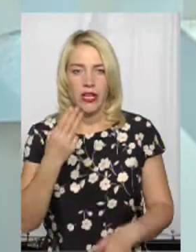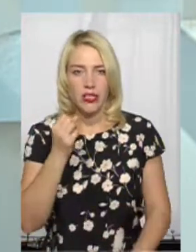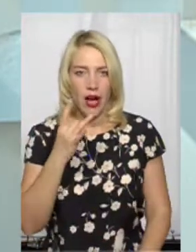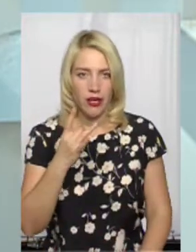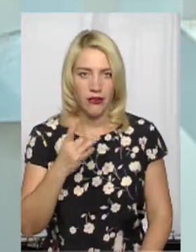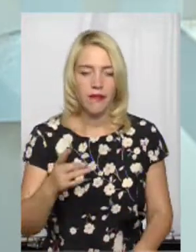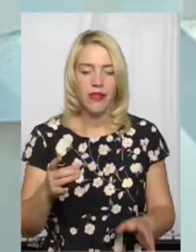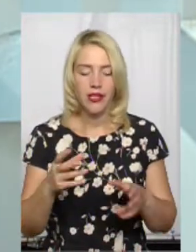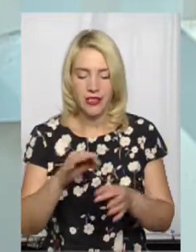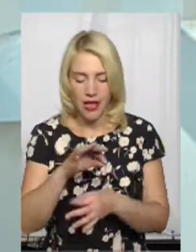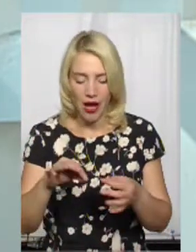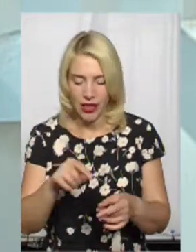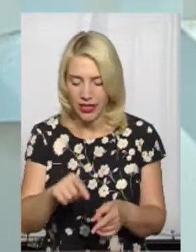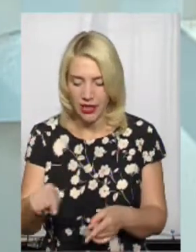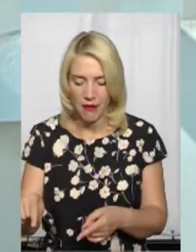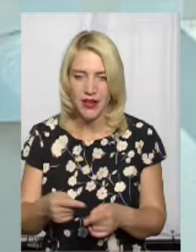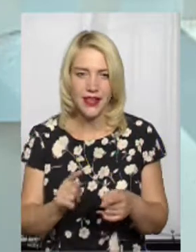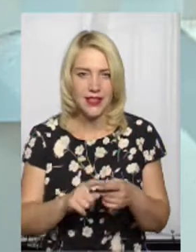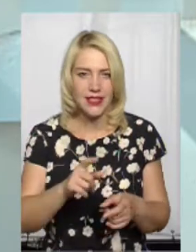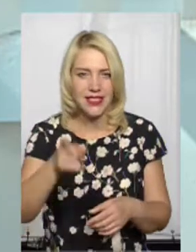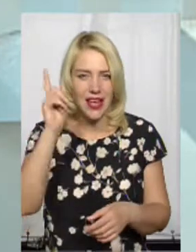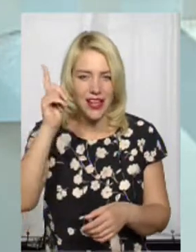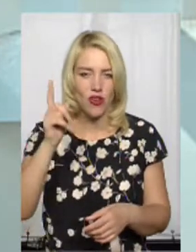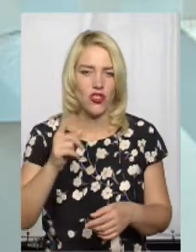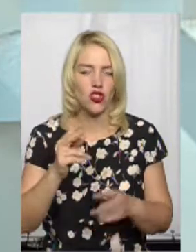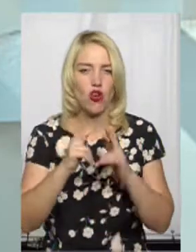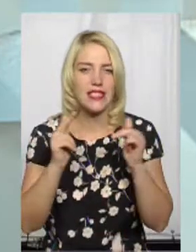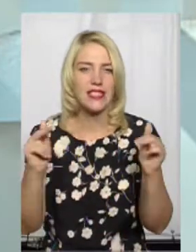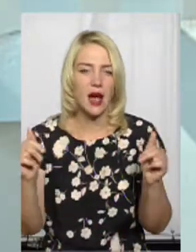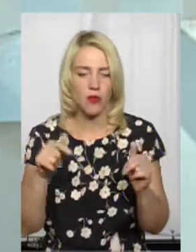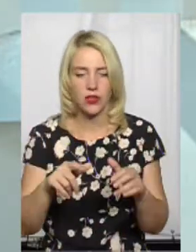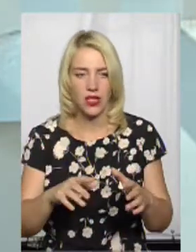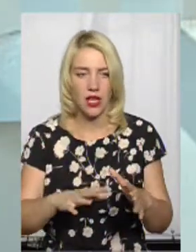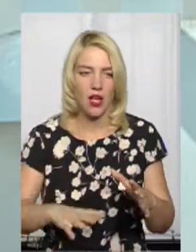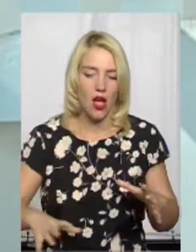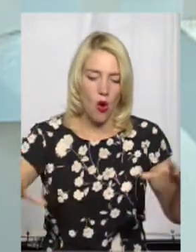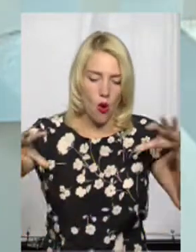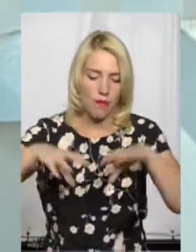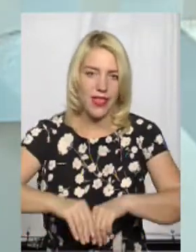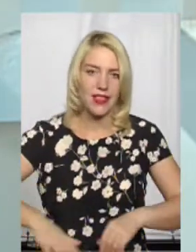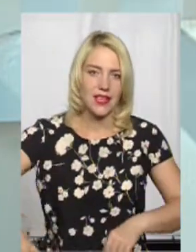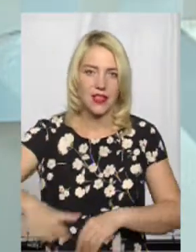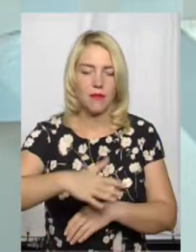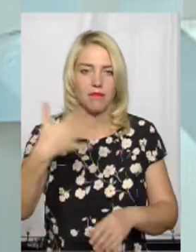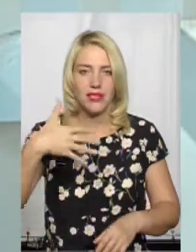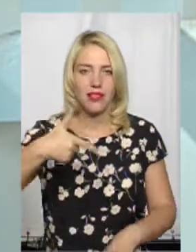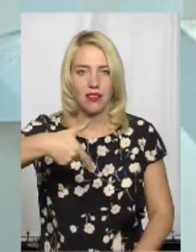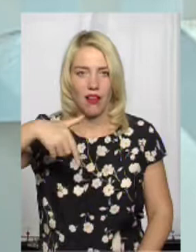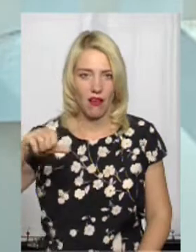шар із залишком пізньосередньовічного замку, це об'ємна територія, це більше 50